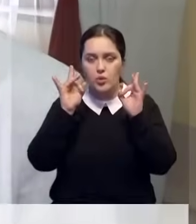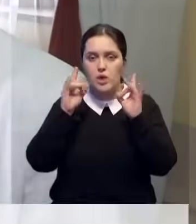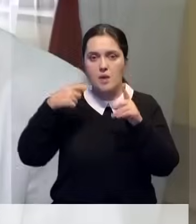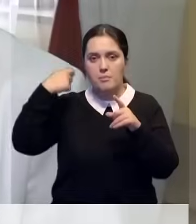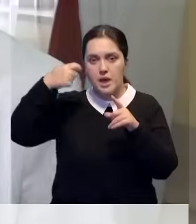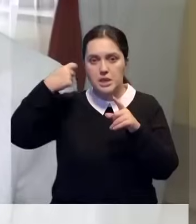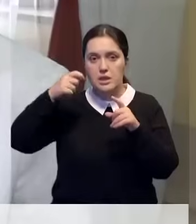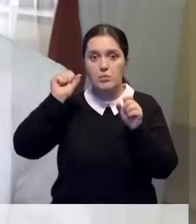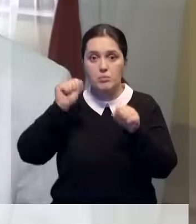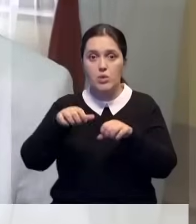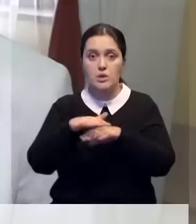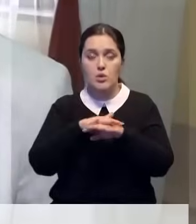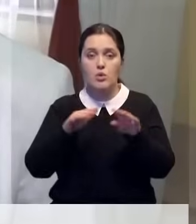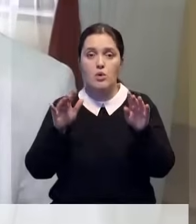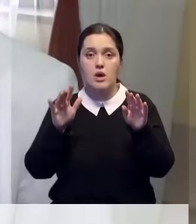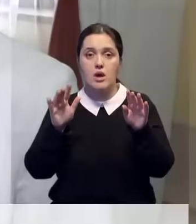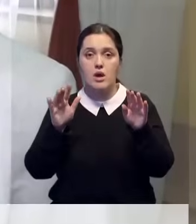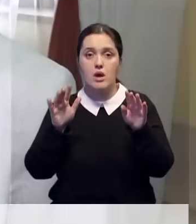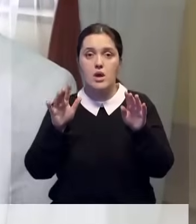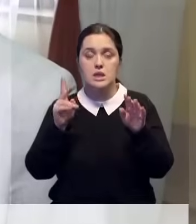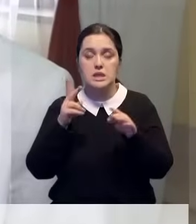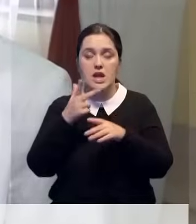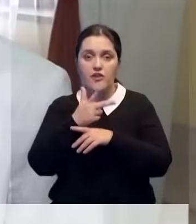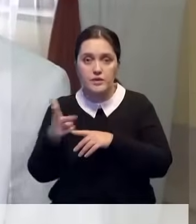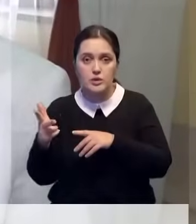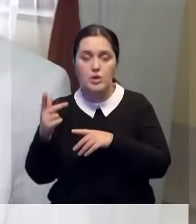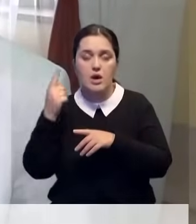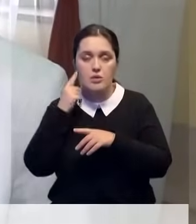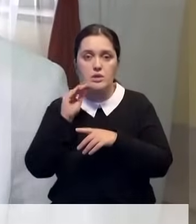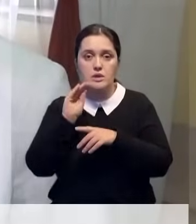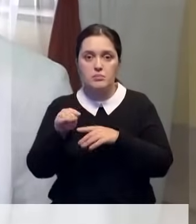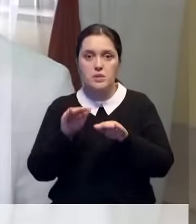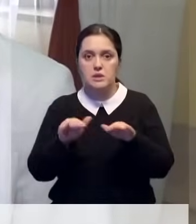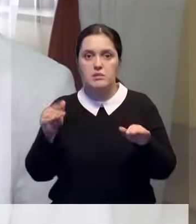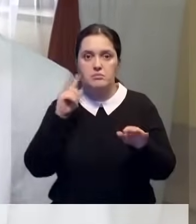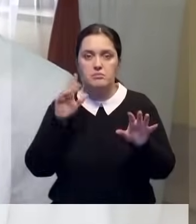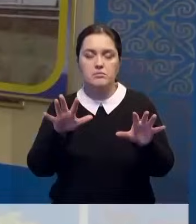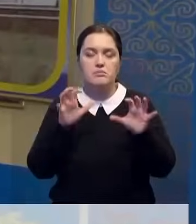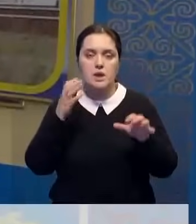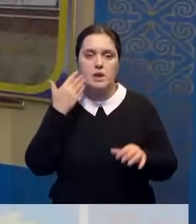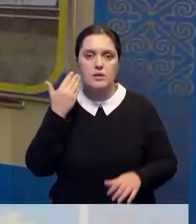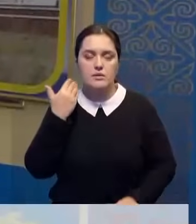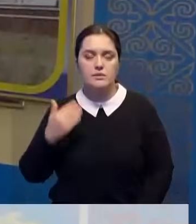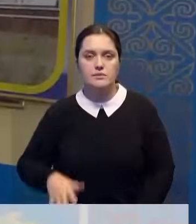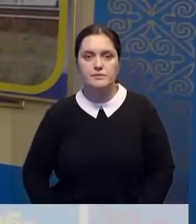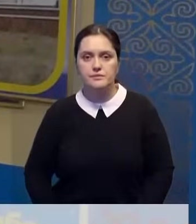Так можно народную сказку подать с видео, аудиосопровождением. Современным детям так легче воспринимать информацию.